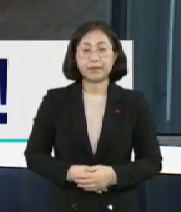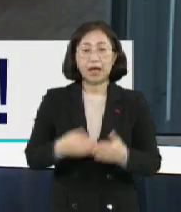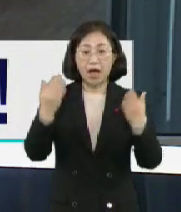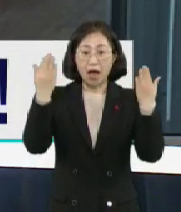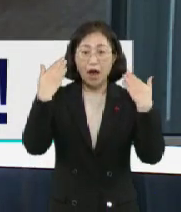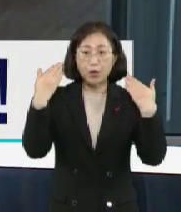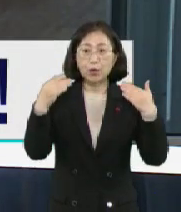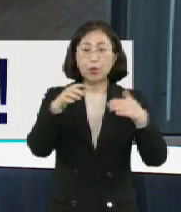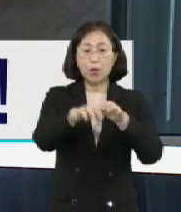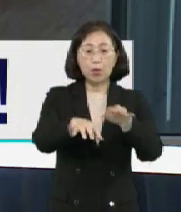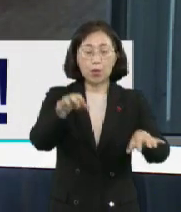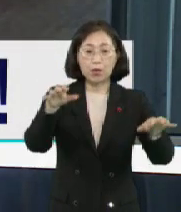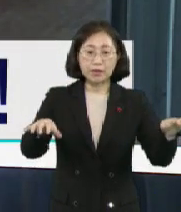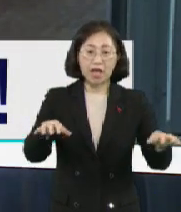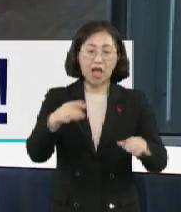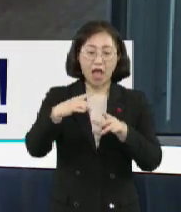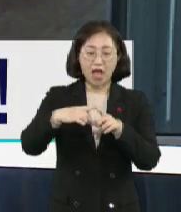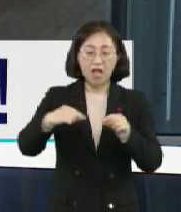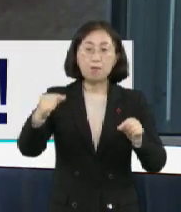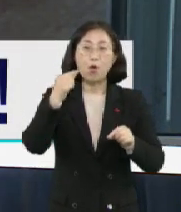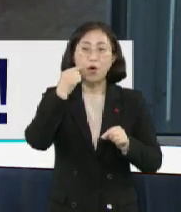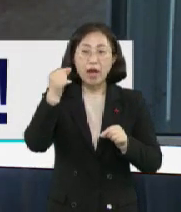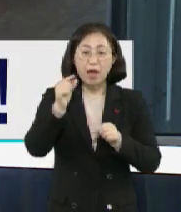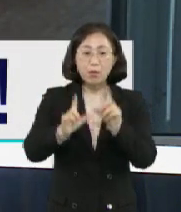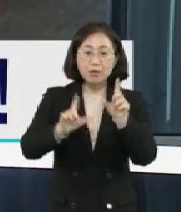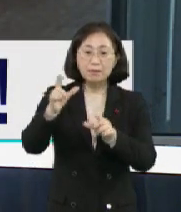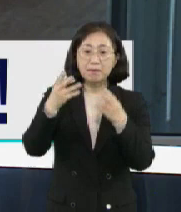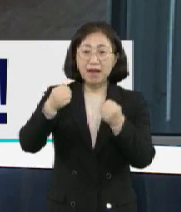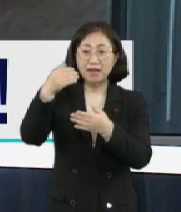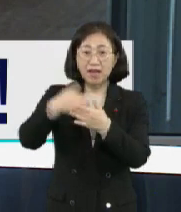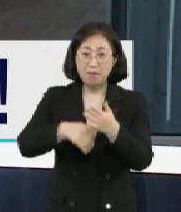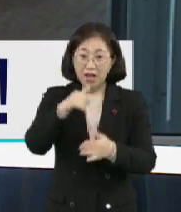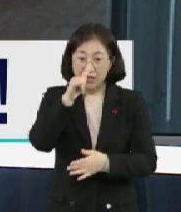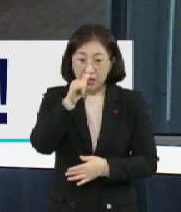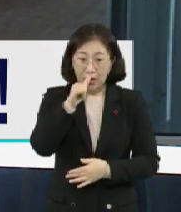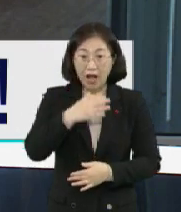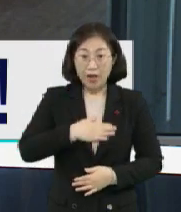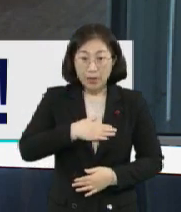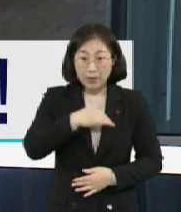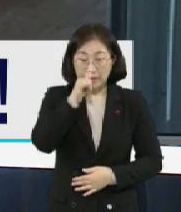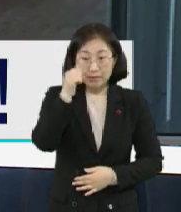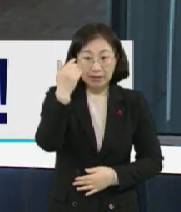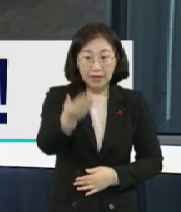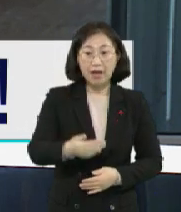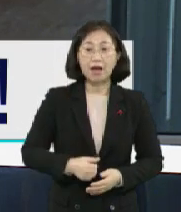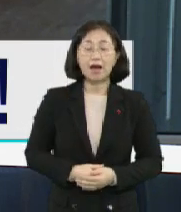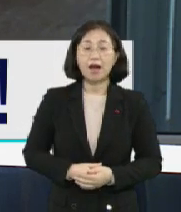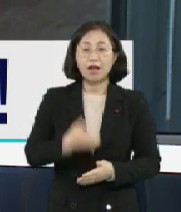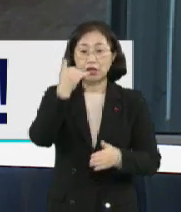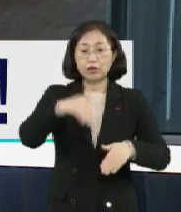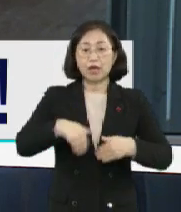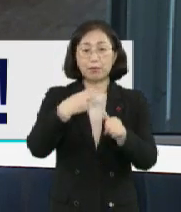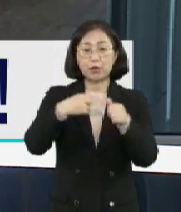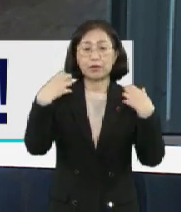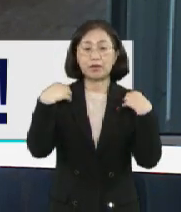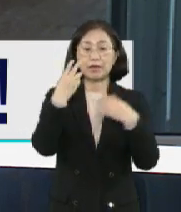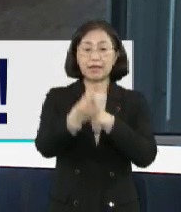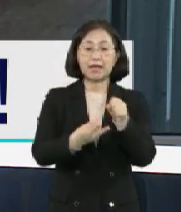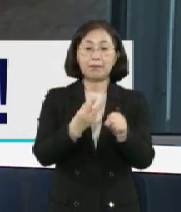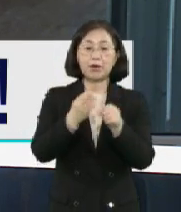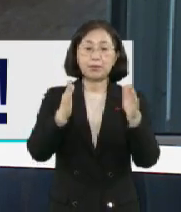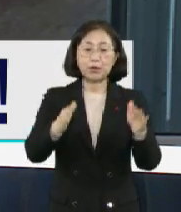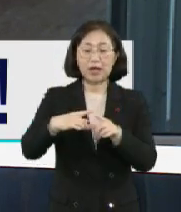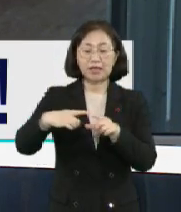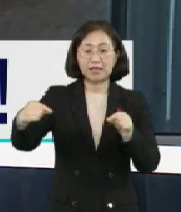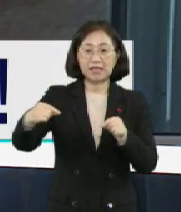아직도 학교 현장에 일제 잔재가 많이 남아있다는 사실 알고 계십니까? 충남교육청이 지난 3년 동안 벌인